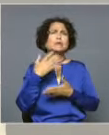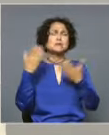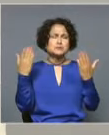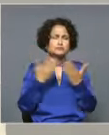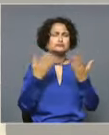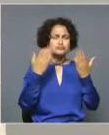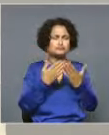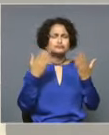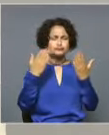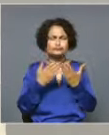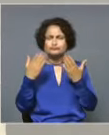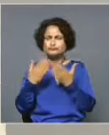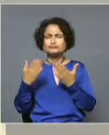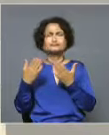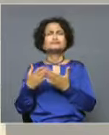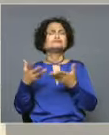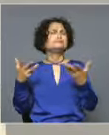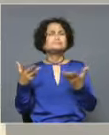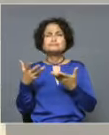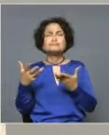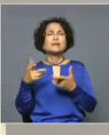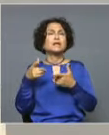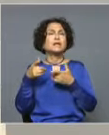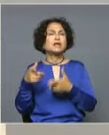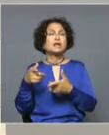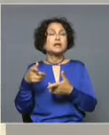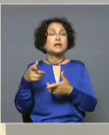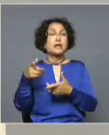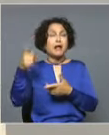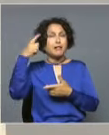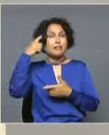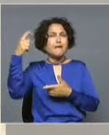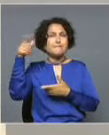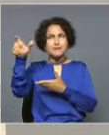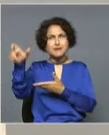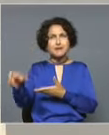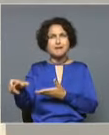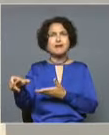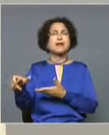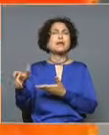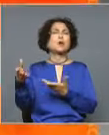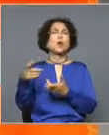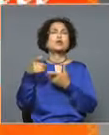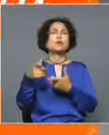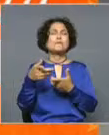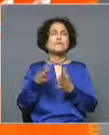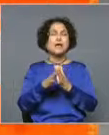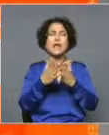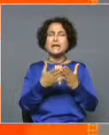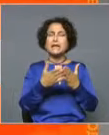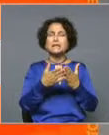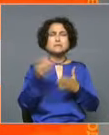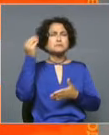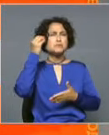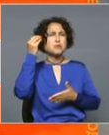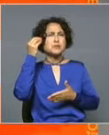онова мазе край пресата. Героят в произведението непрекъснато се